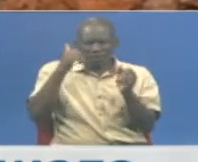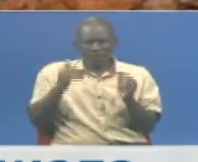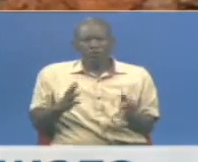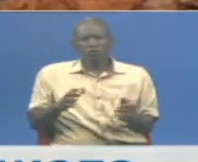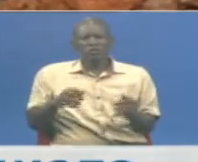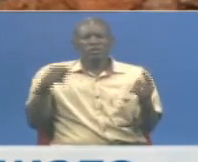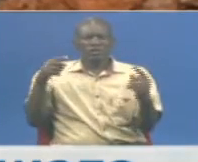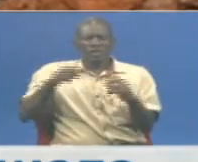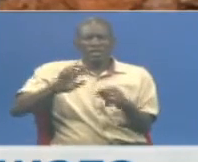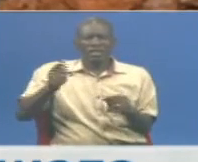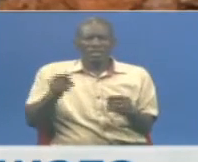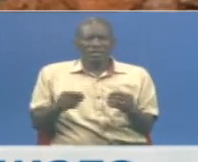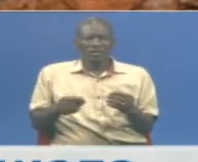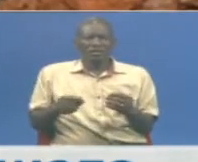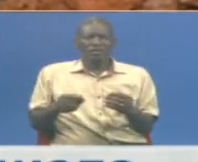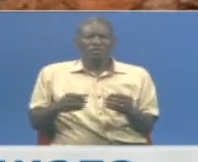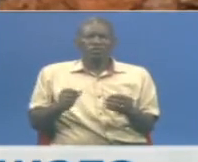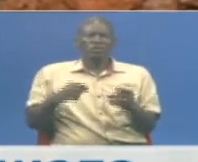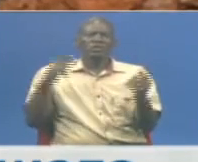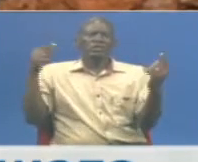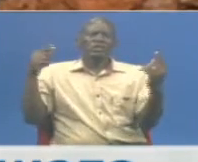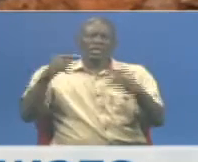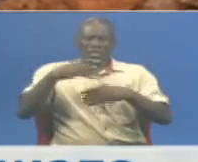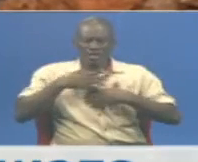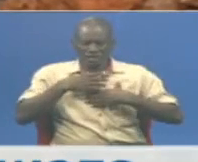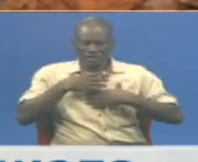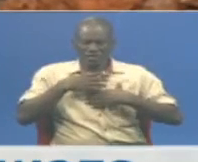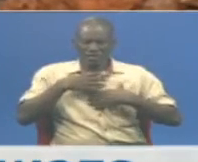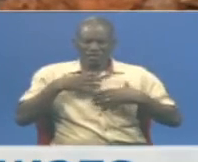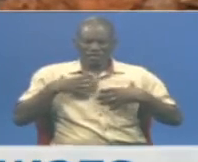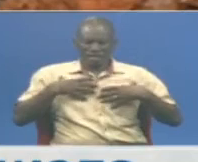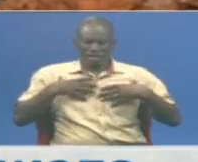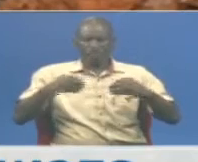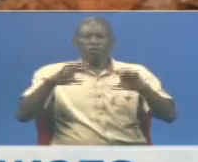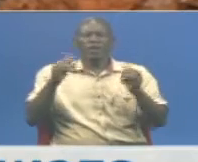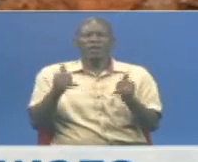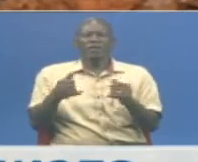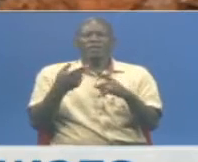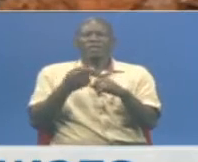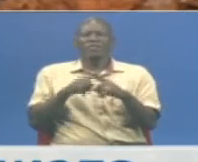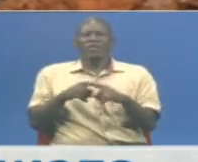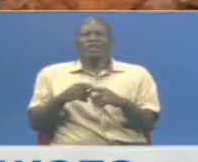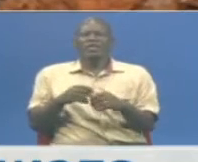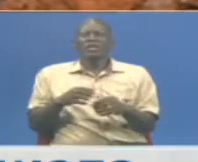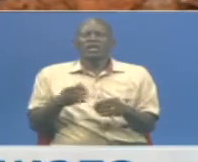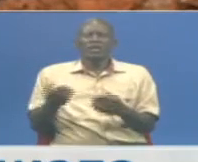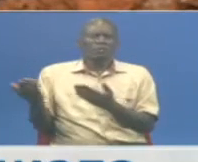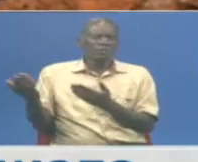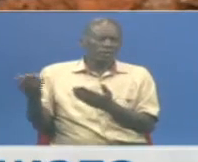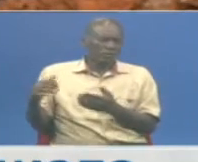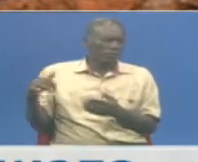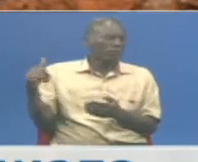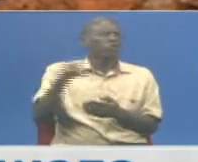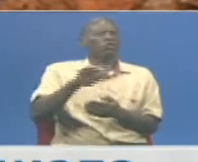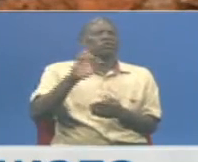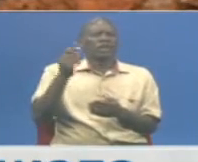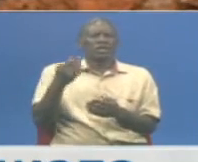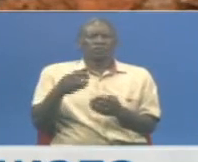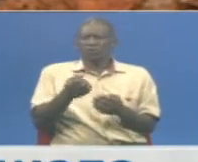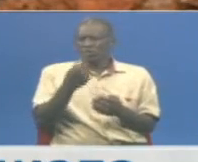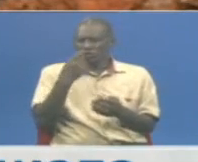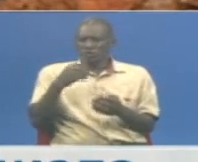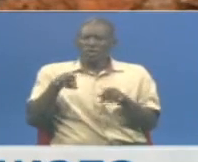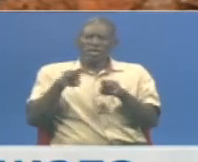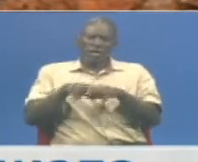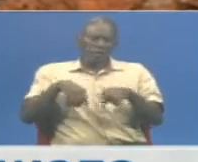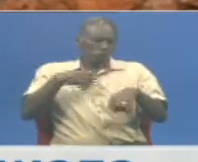tumsafirisha aje huko mpaka apate nafuu, basi kama ni kutoka kule kuja Kenya kwa matibabu ndio tufanya hivyo. Katika hiyo harakati